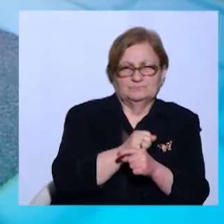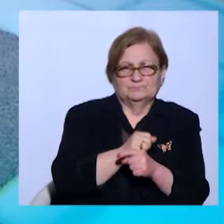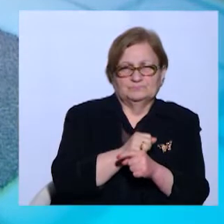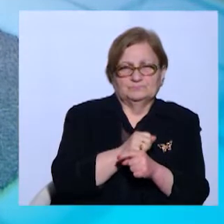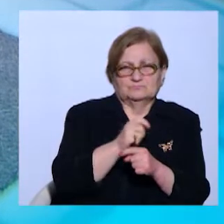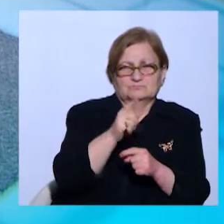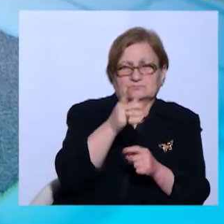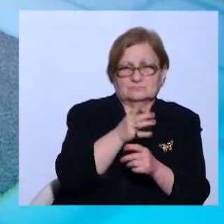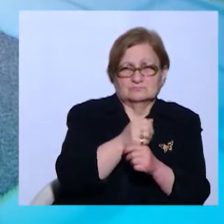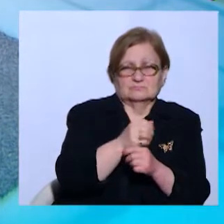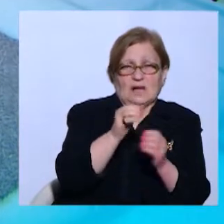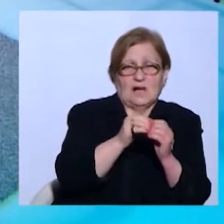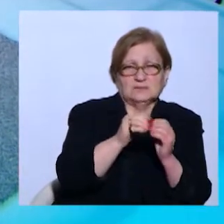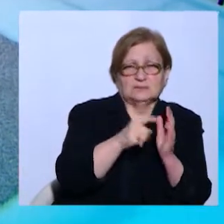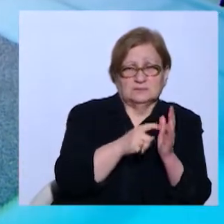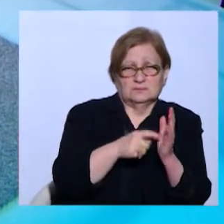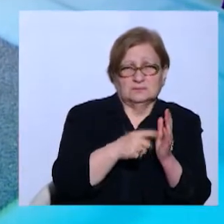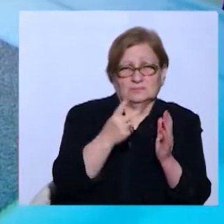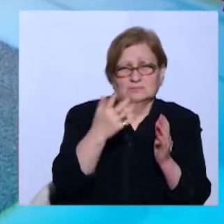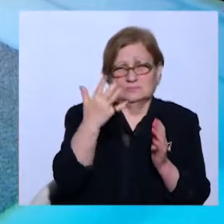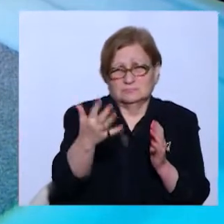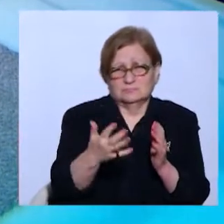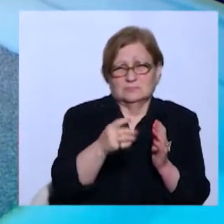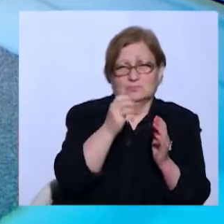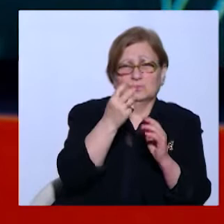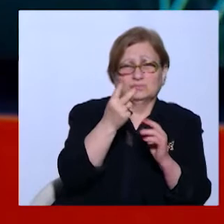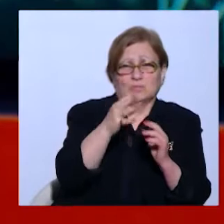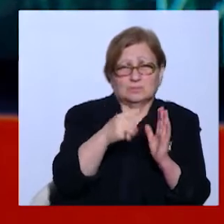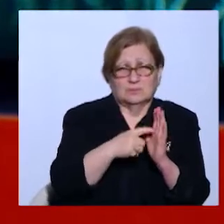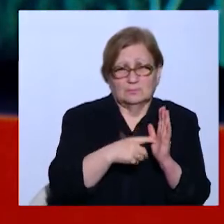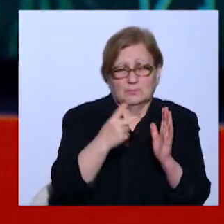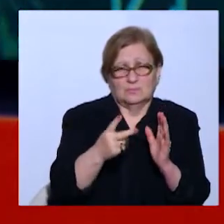რიცხვებთან ურთიერთობა, რატო ბევრი საქონელი თუ ყავს უკეთესია, გასაგებია.